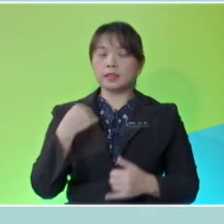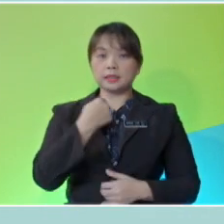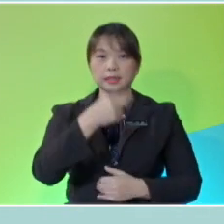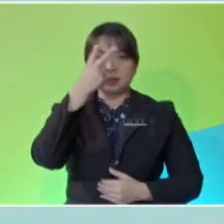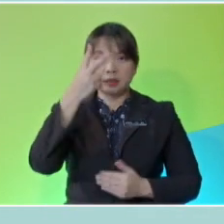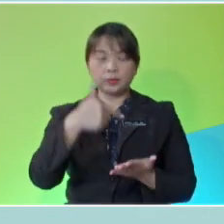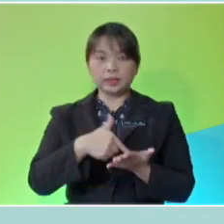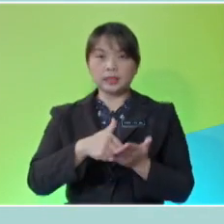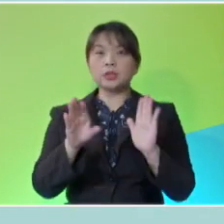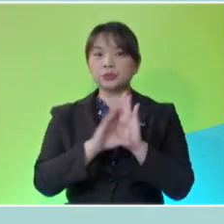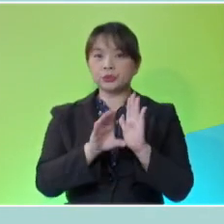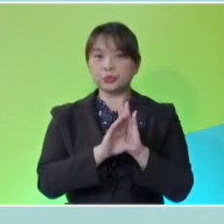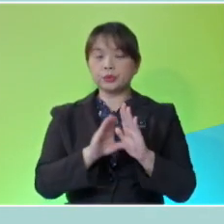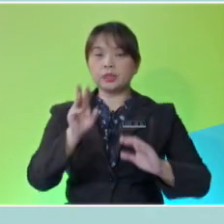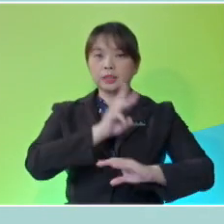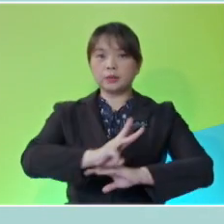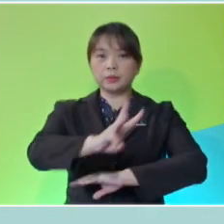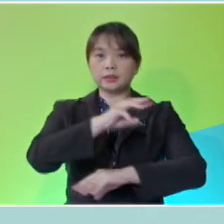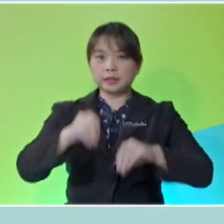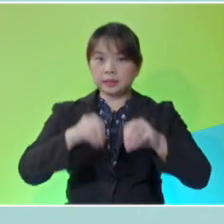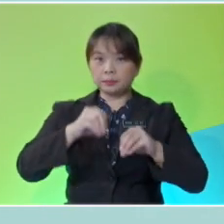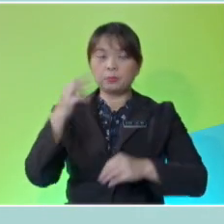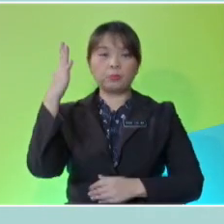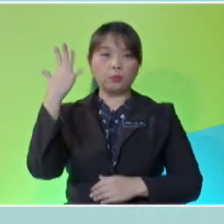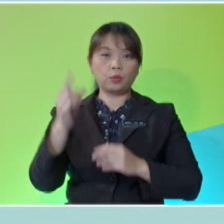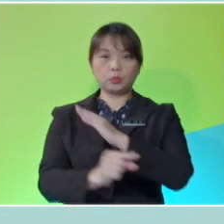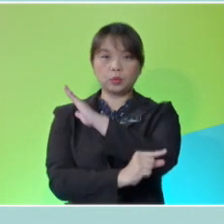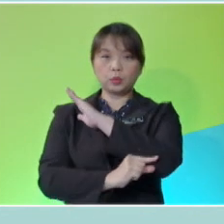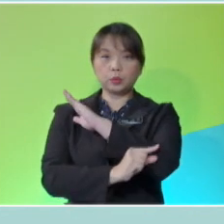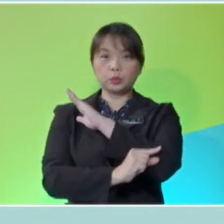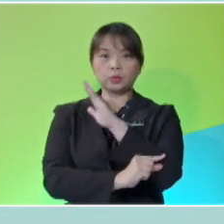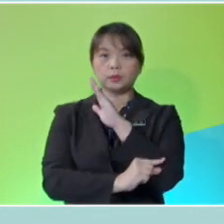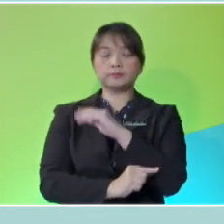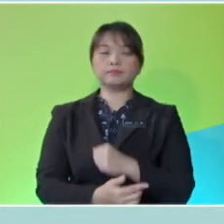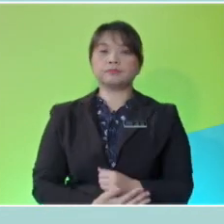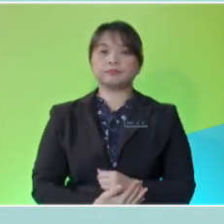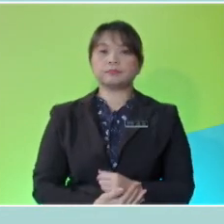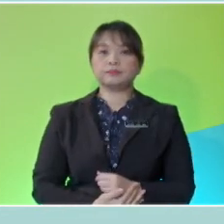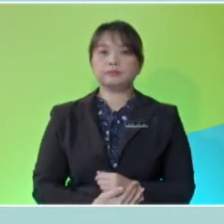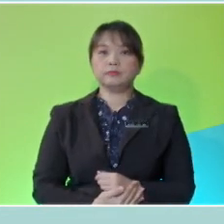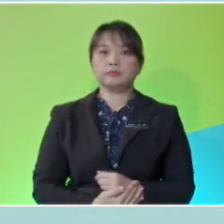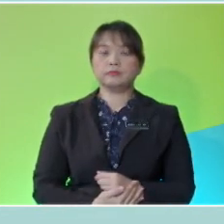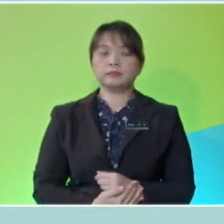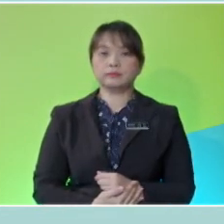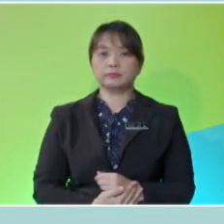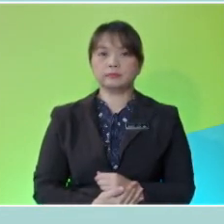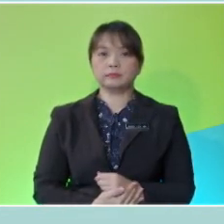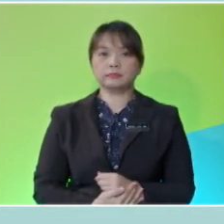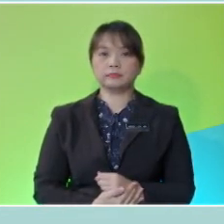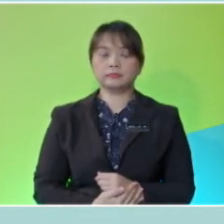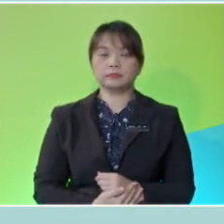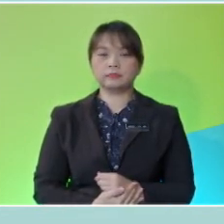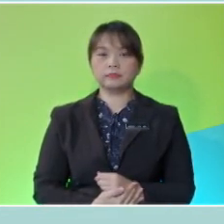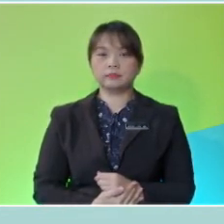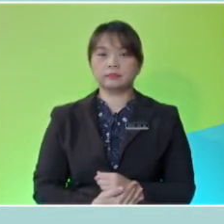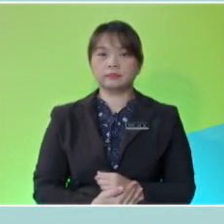contoh kawasan tanaman pokok getah Oke pokok getah ya maaf saya bukan kelapa sawit ya ini adalah simbol getah